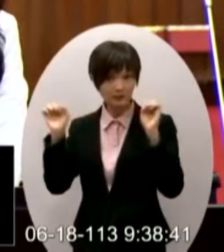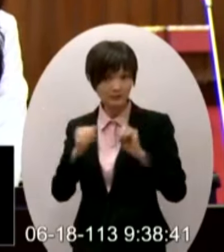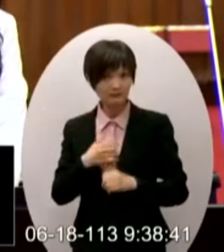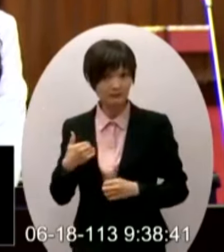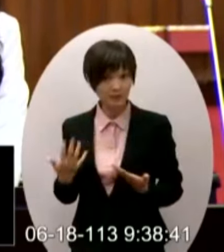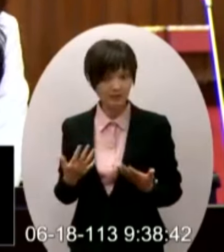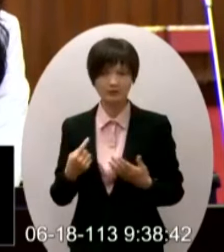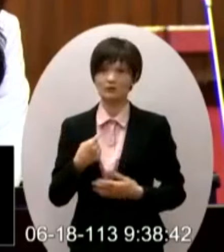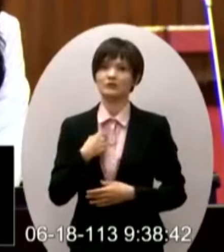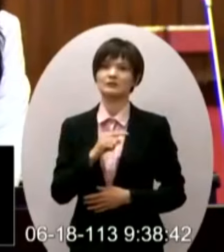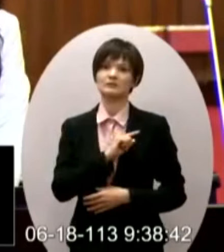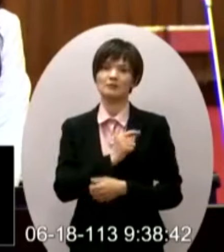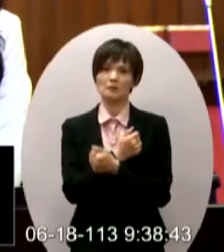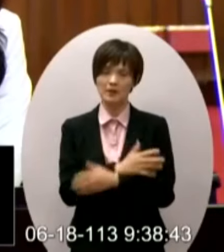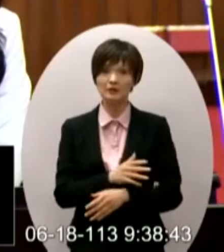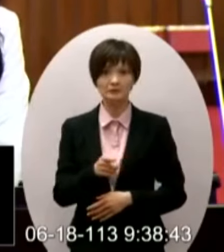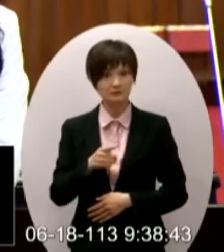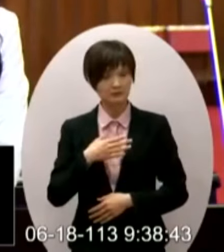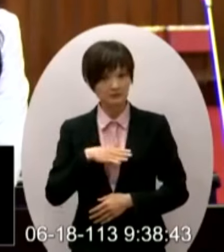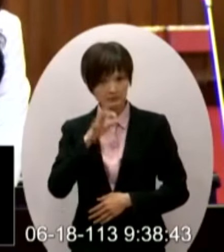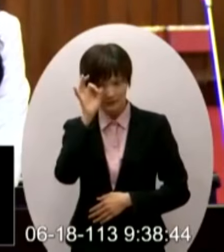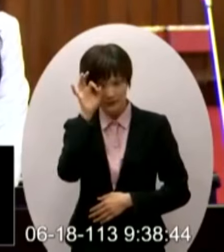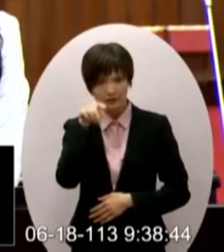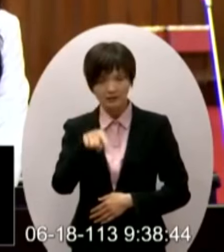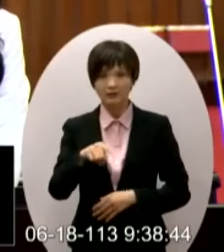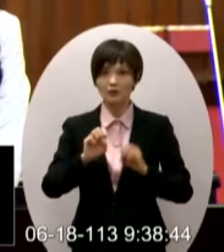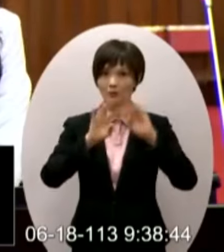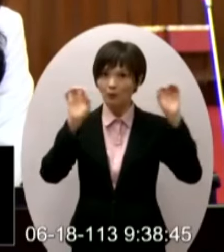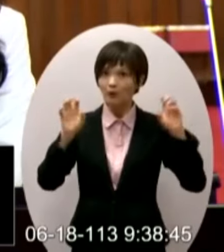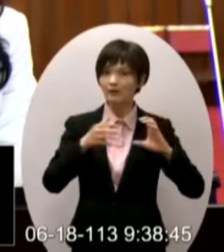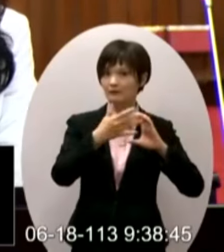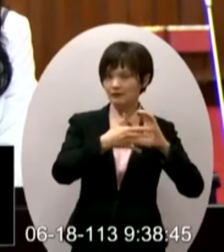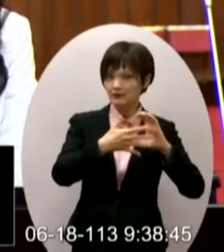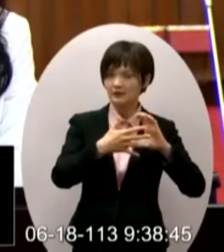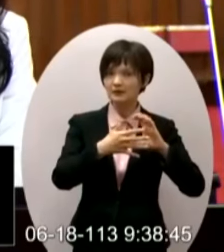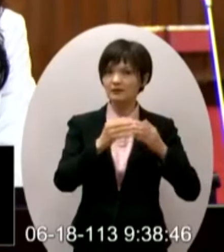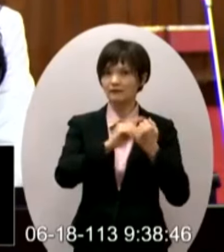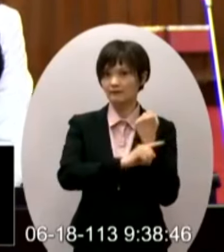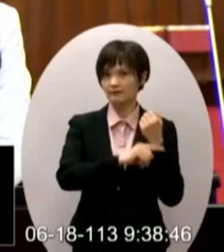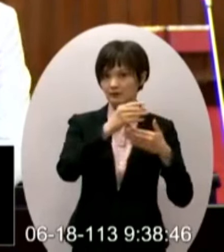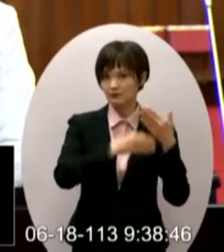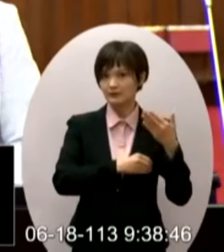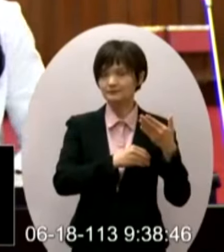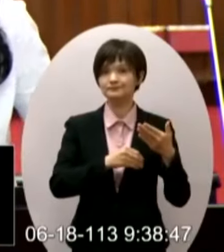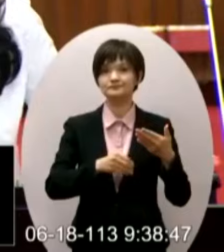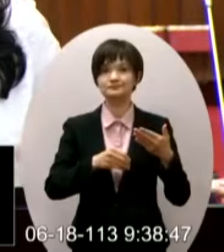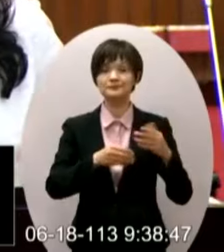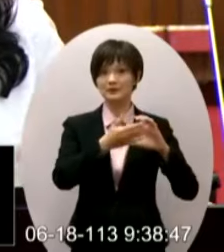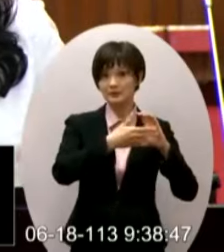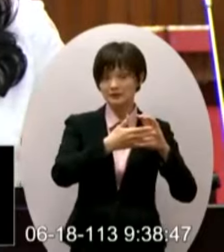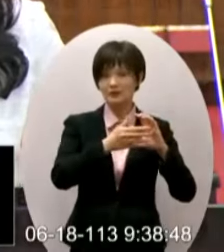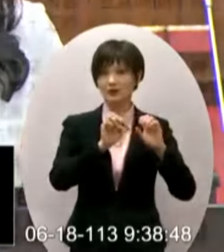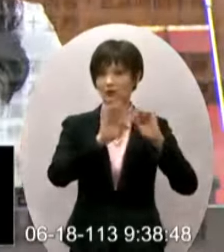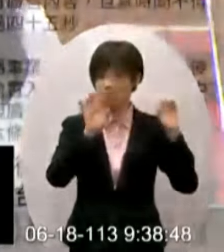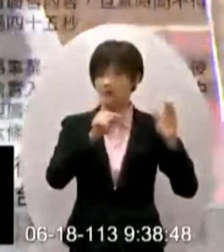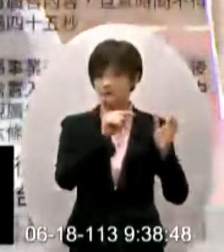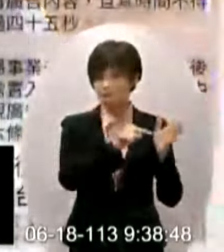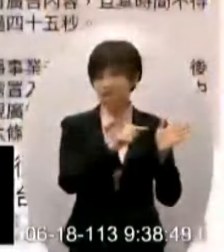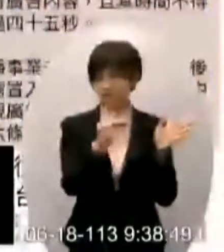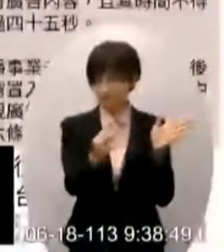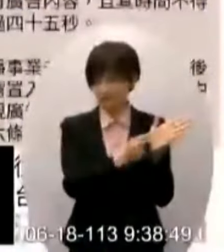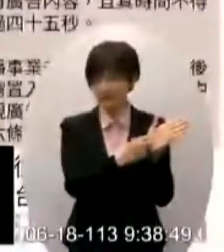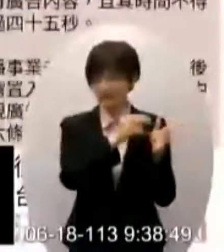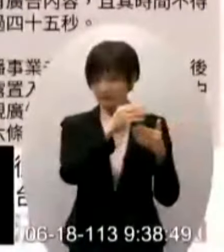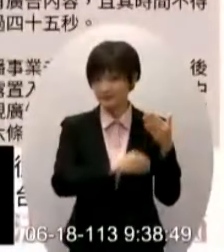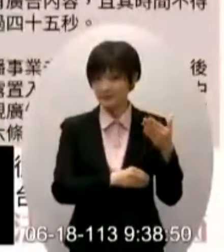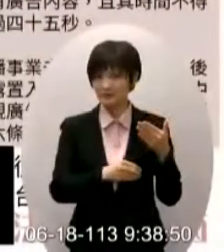的，我们来看广电相关的法规，不论是电视或者是广播，来到下一章，就是它有所谓